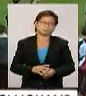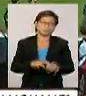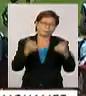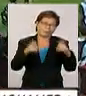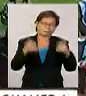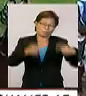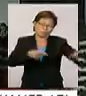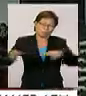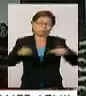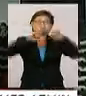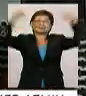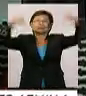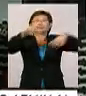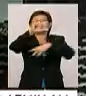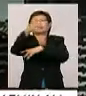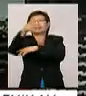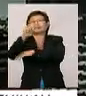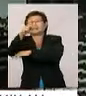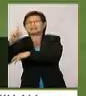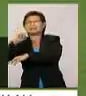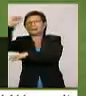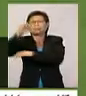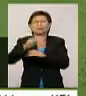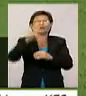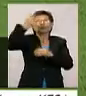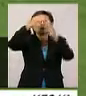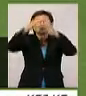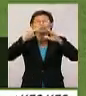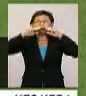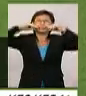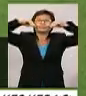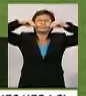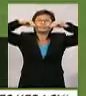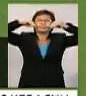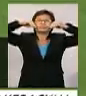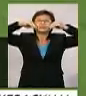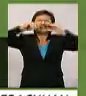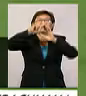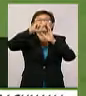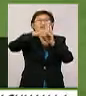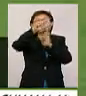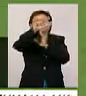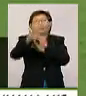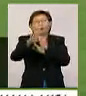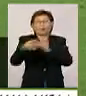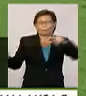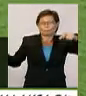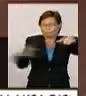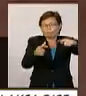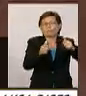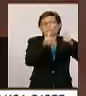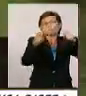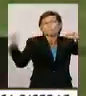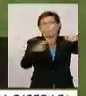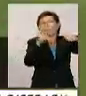Bermain di Stadium Likas, Kota Kinabalu Sabah mencerikan penyokong tuan rumah pada minit ke-34 menerusi Sabri Sahar apabila meledak gol pertama hasil